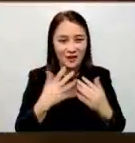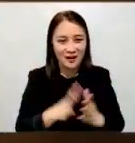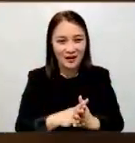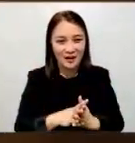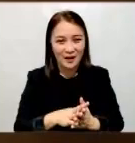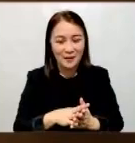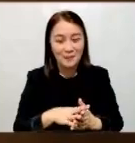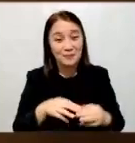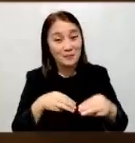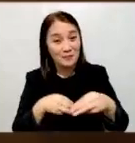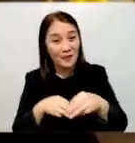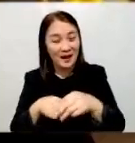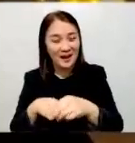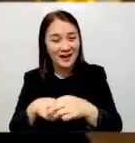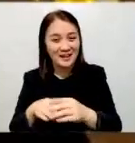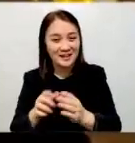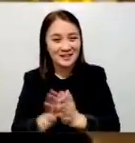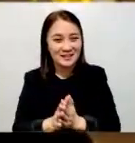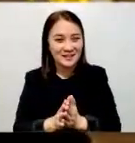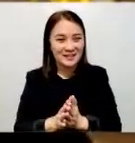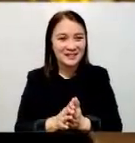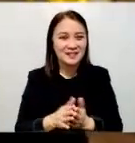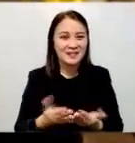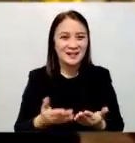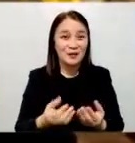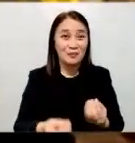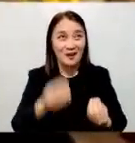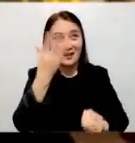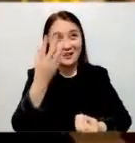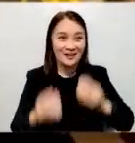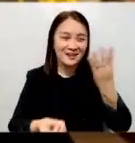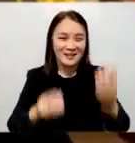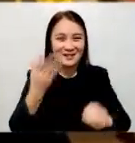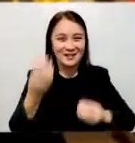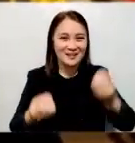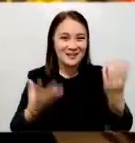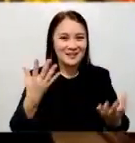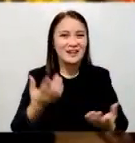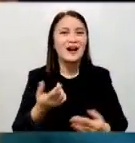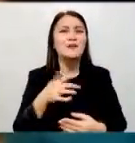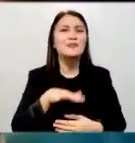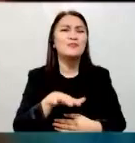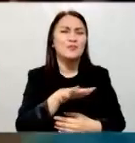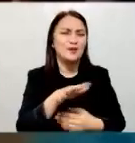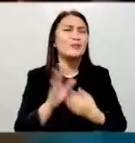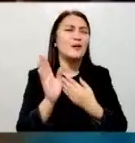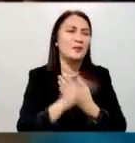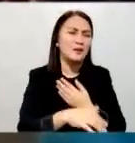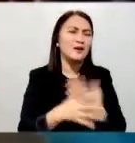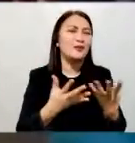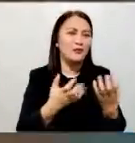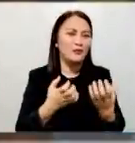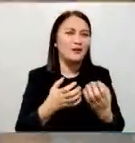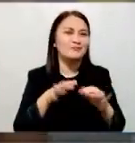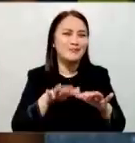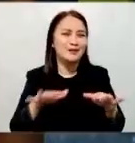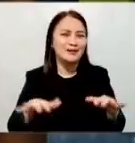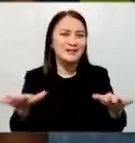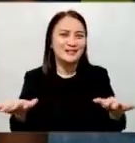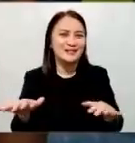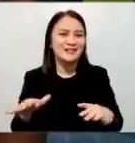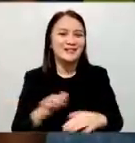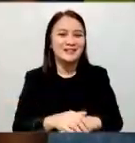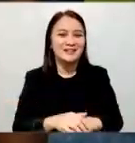mascots performance at fireworks display na paniguradong babalik-balikan ng mga bata at ng mga young at heart. I know